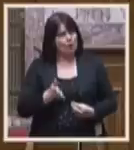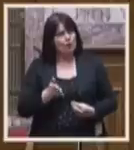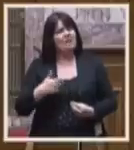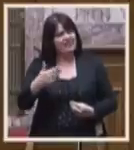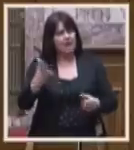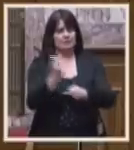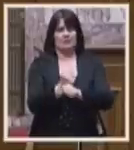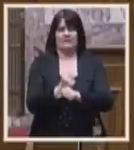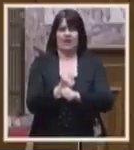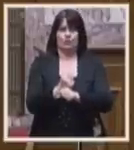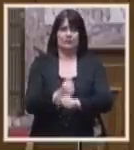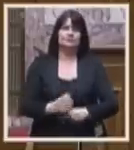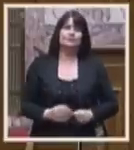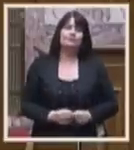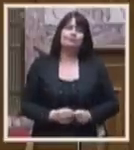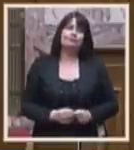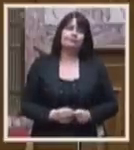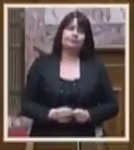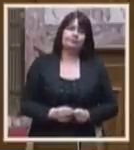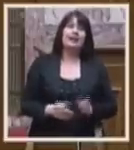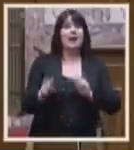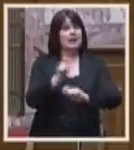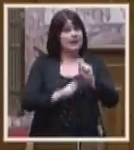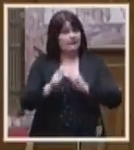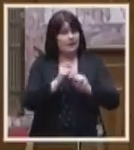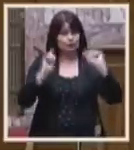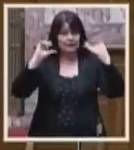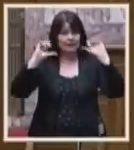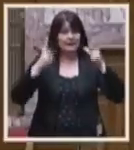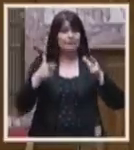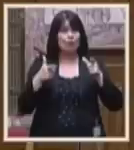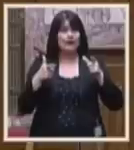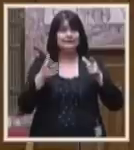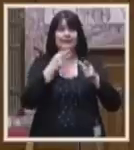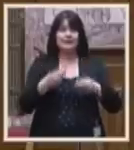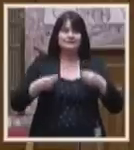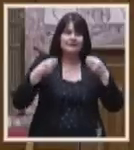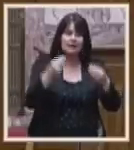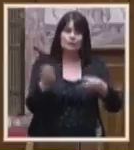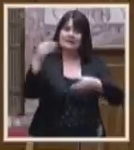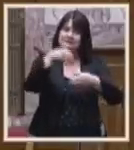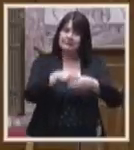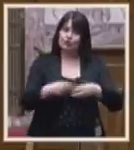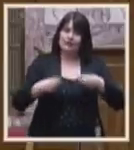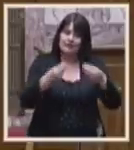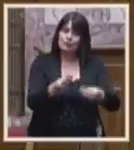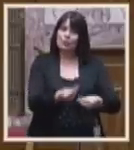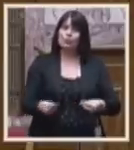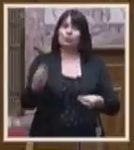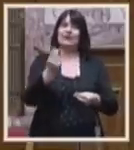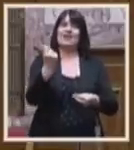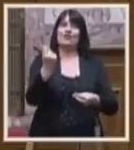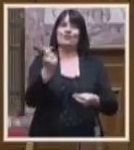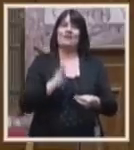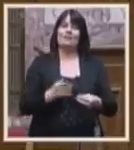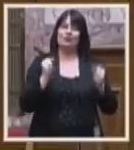καταφέρουμε. Για να δημιουργήσουμε μια δημοκρατία με περισσότερο οξυγόνο και συμμετοχή, μια οικονομία